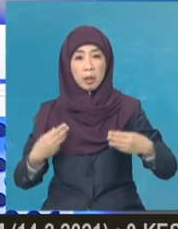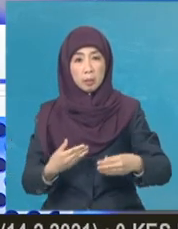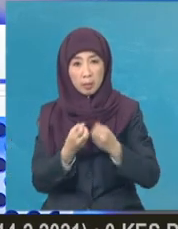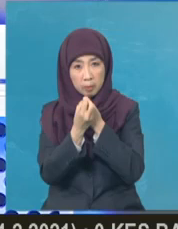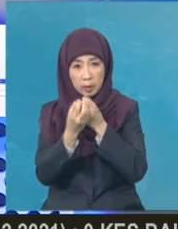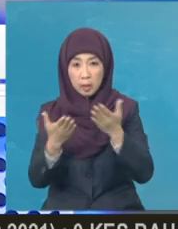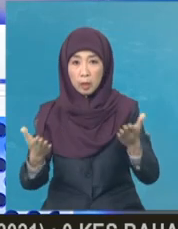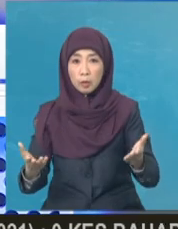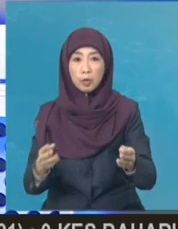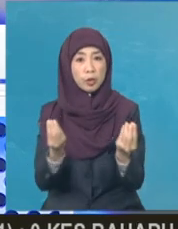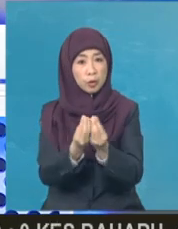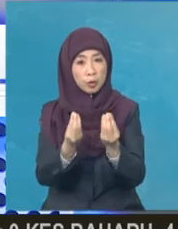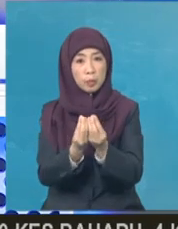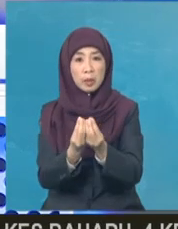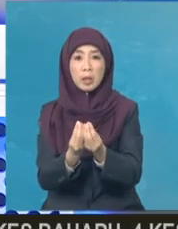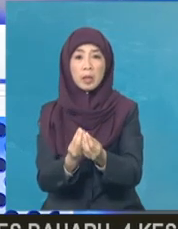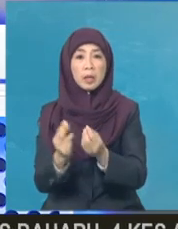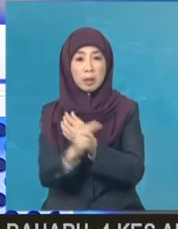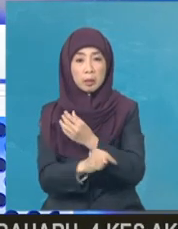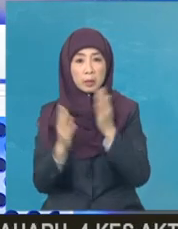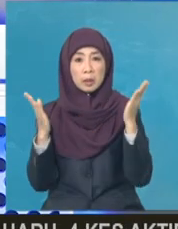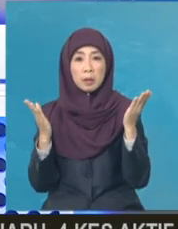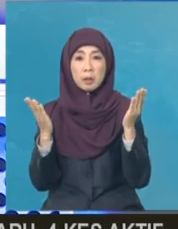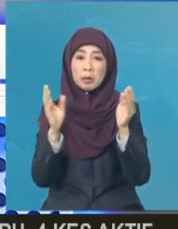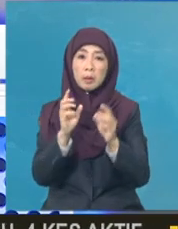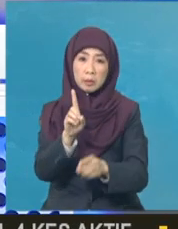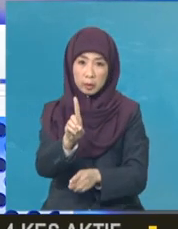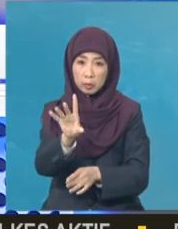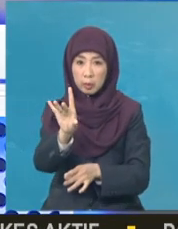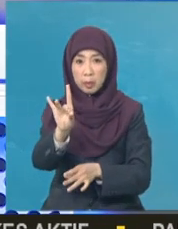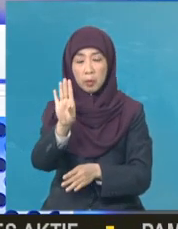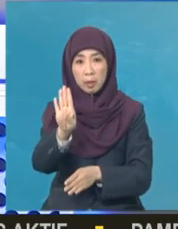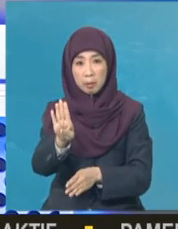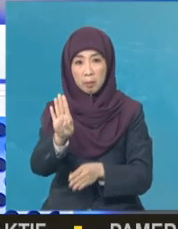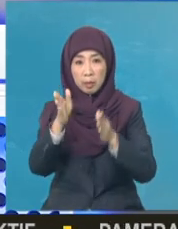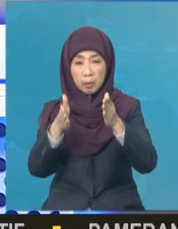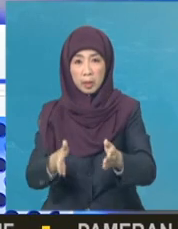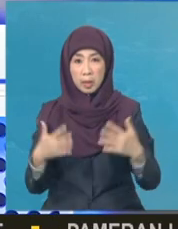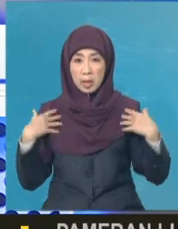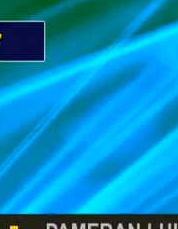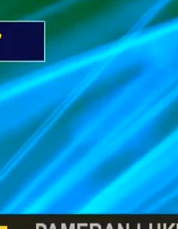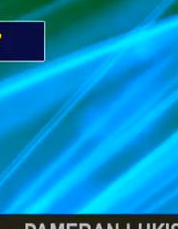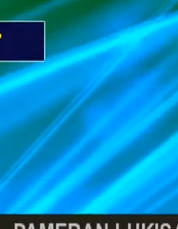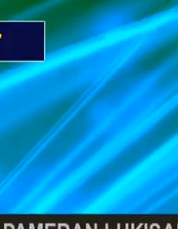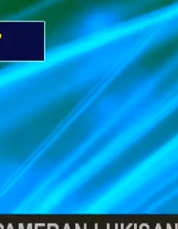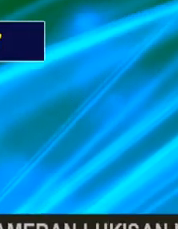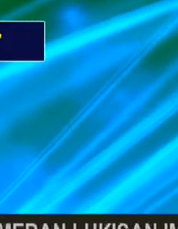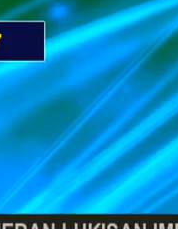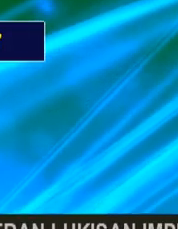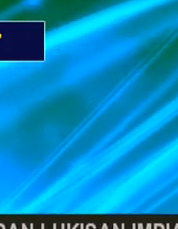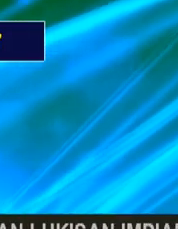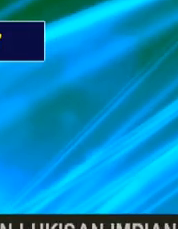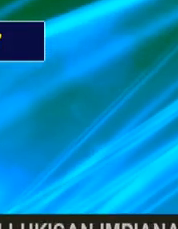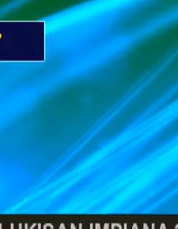menyatakan jumlah cash yang kita di negara ini kau 184 cash mereka lekas sembuh 177